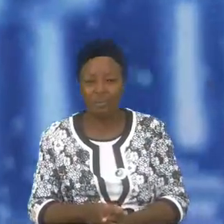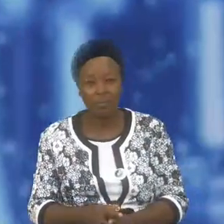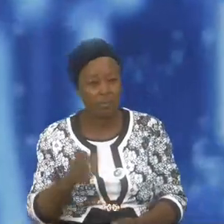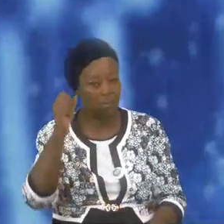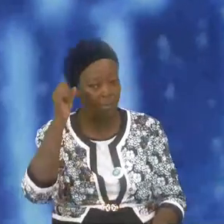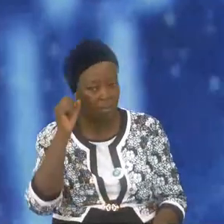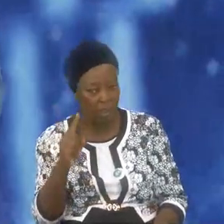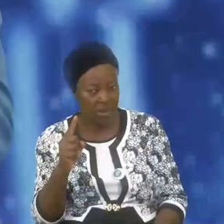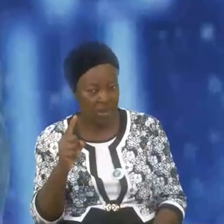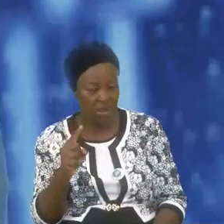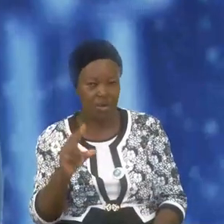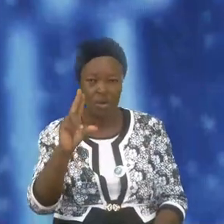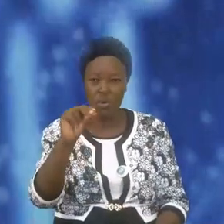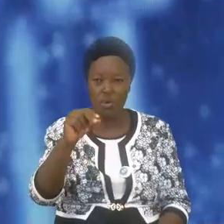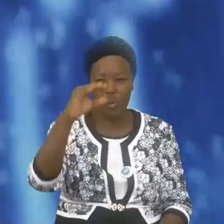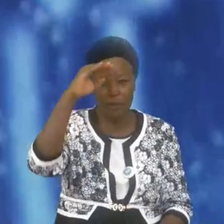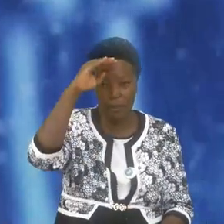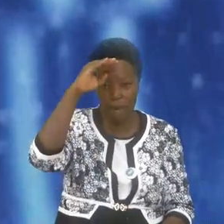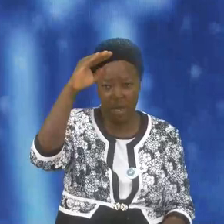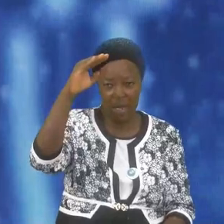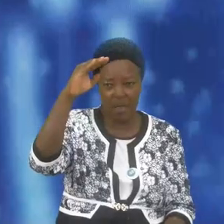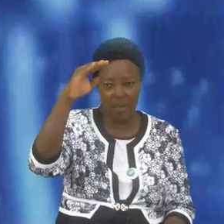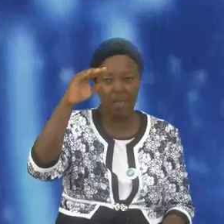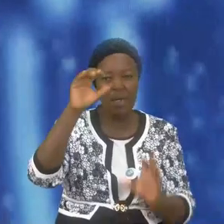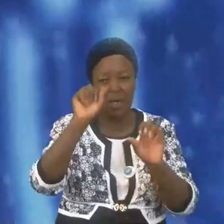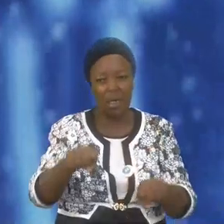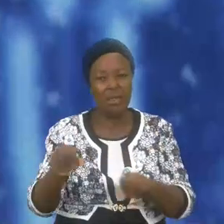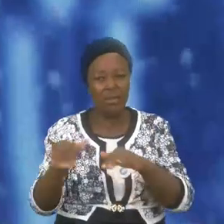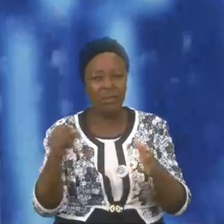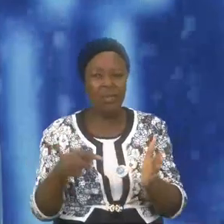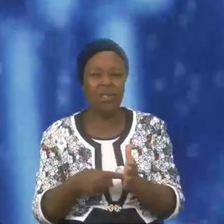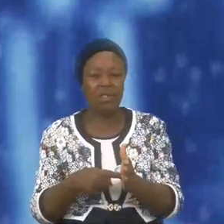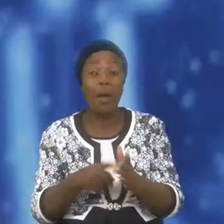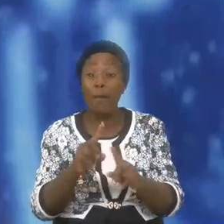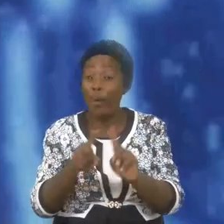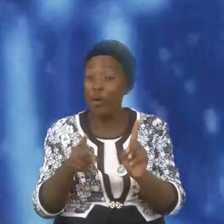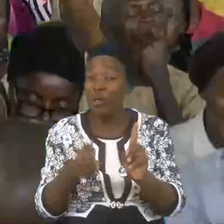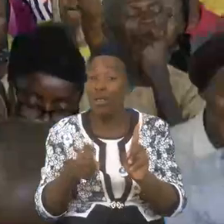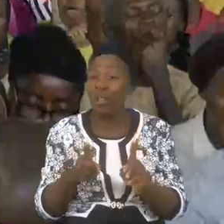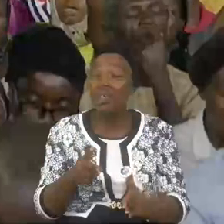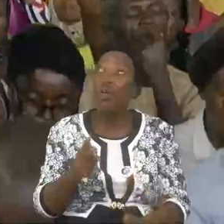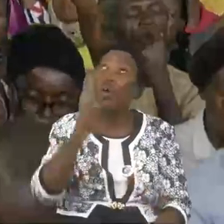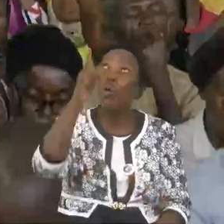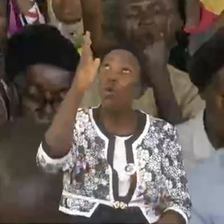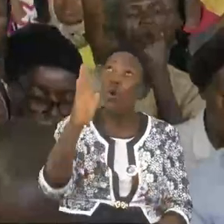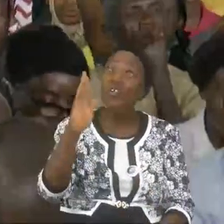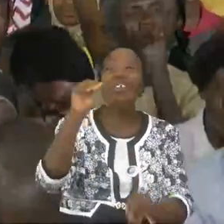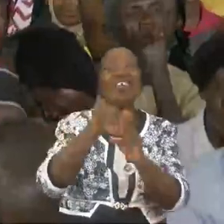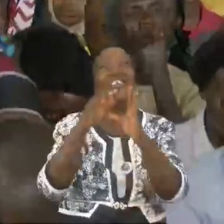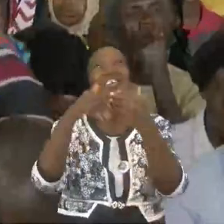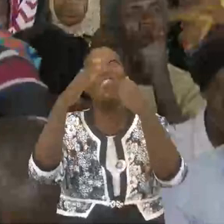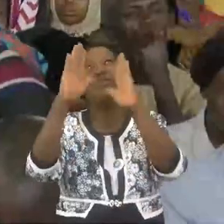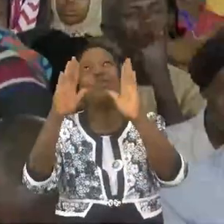Comprends? Aucun homme ne peut le faire. Mais Dieu qui est aux